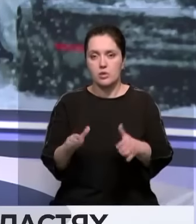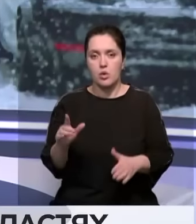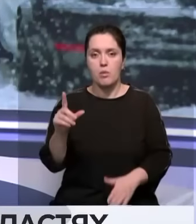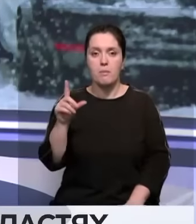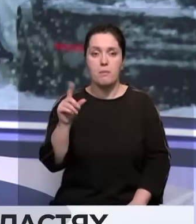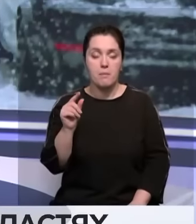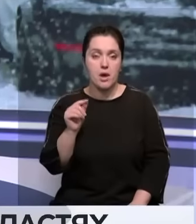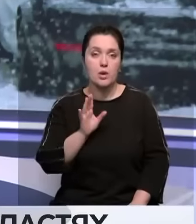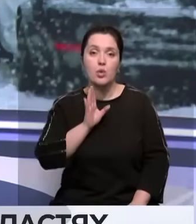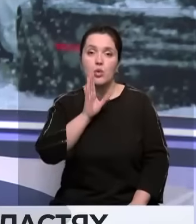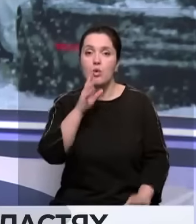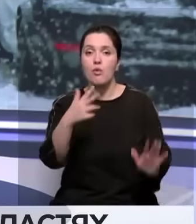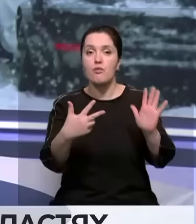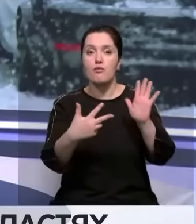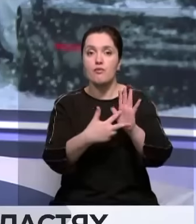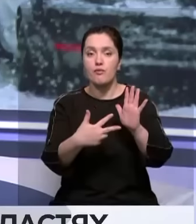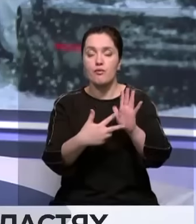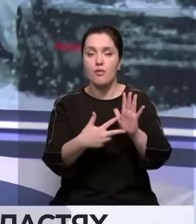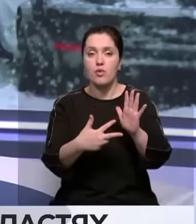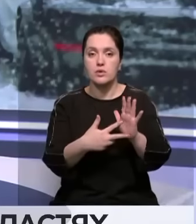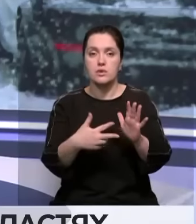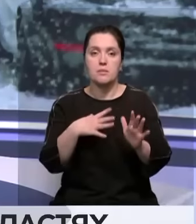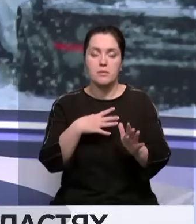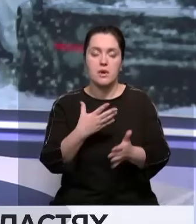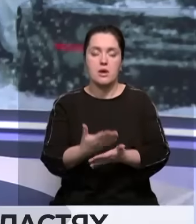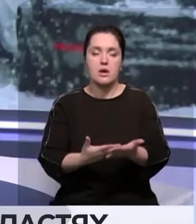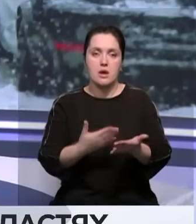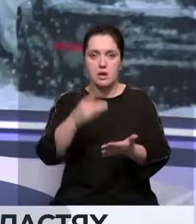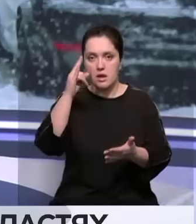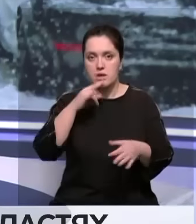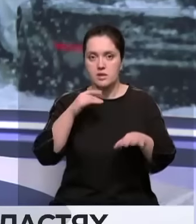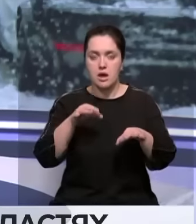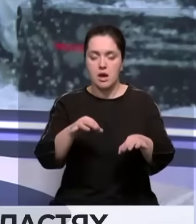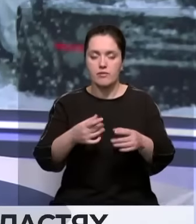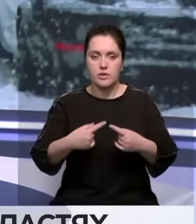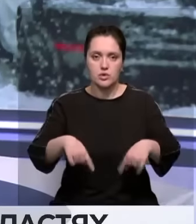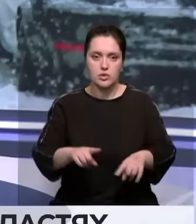Ориентировочно дороги откроют в понедельник к 8 утра, пояснили в Казавтожоле.